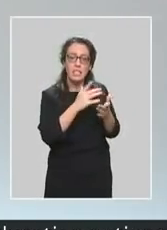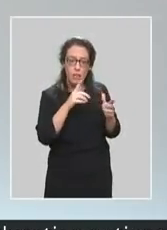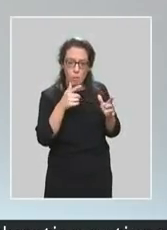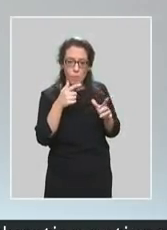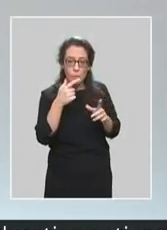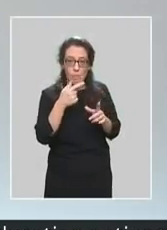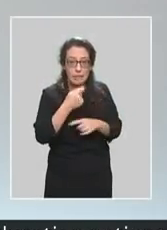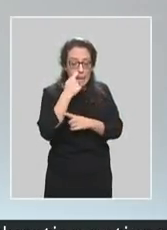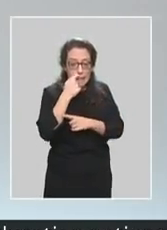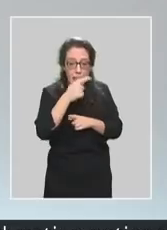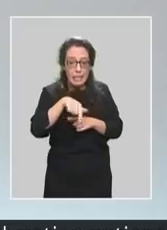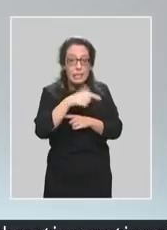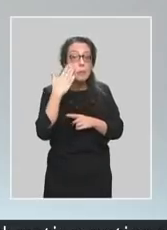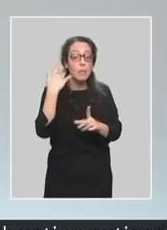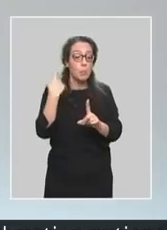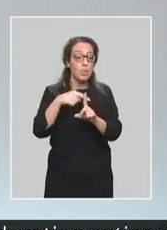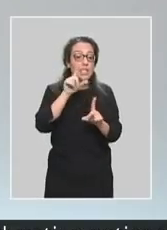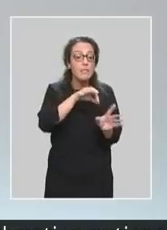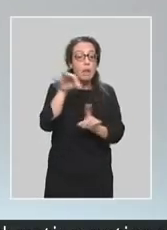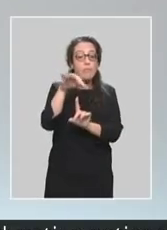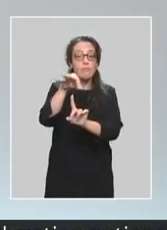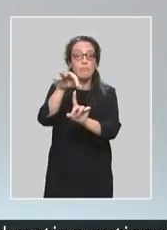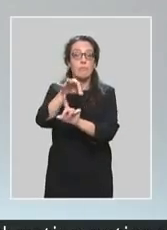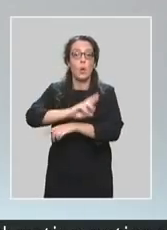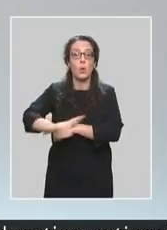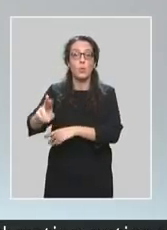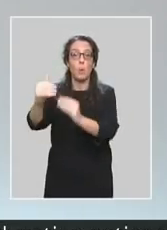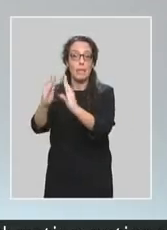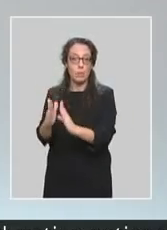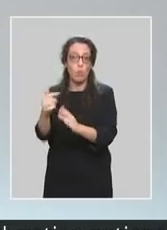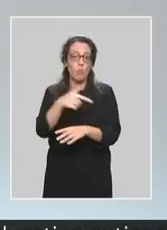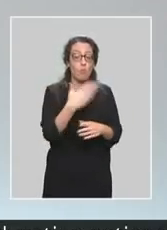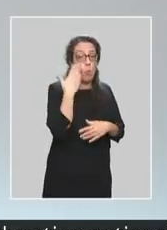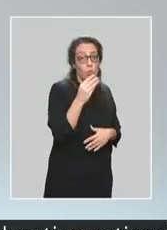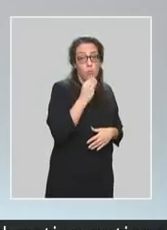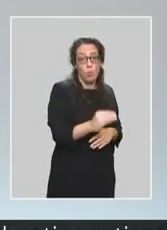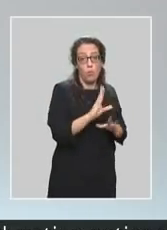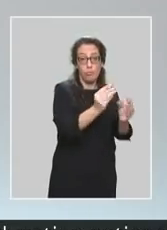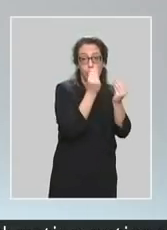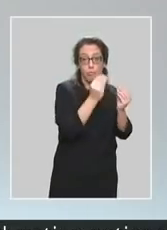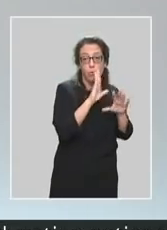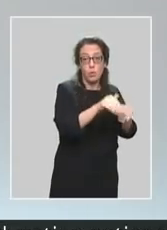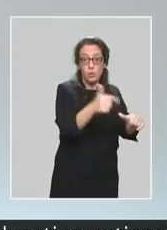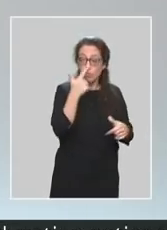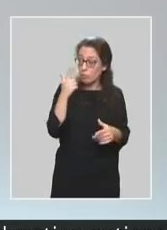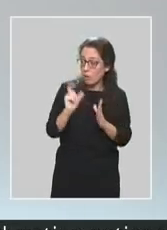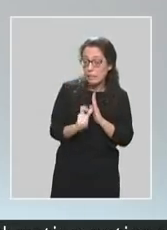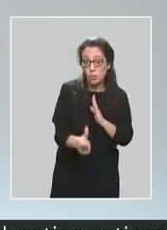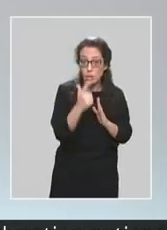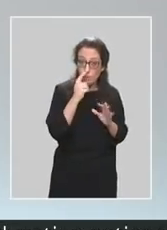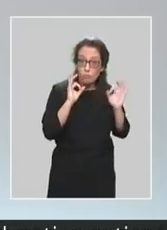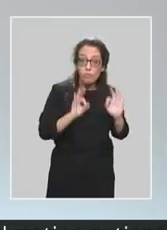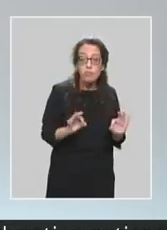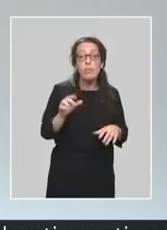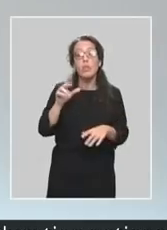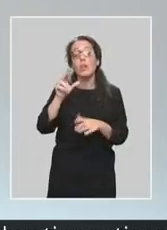positifs restent à la maison. Ce dispositif montre sa pertinence. Nous en aurons les résultats complets avec Santé publique France